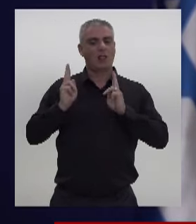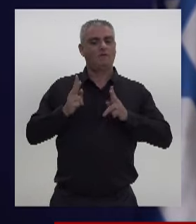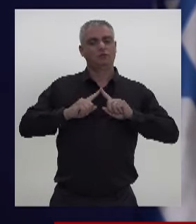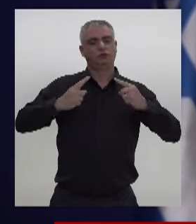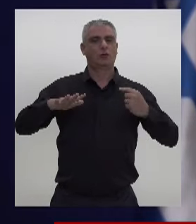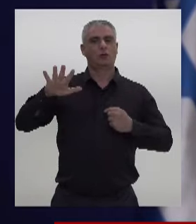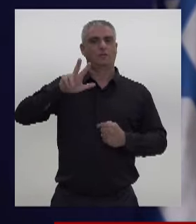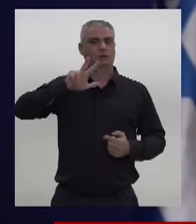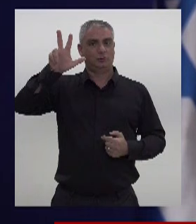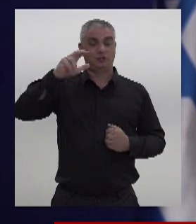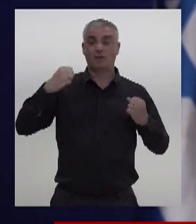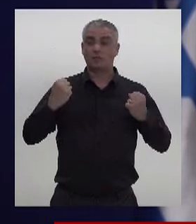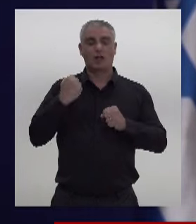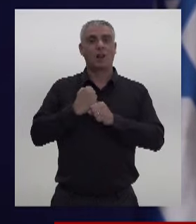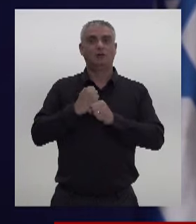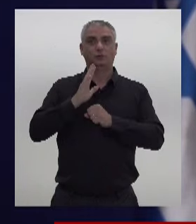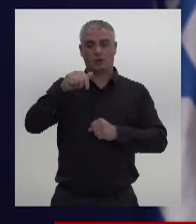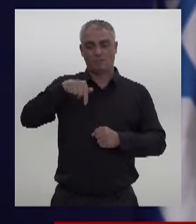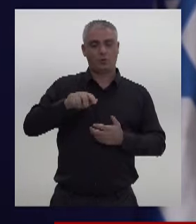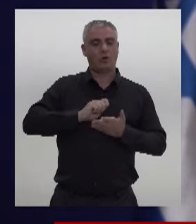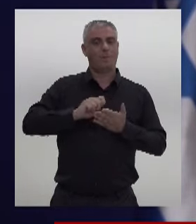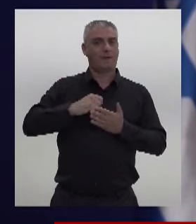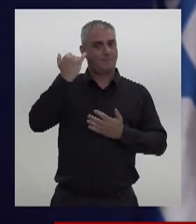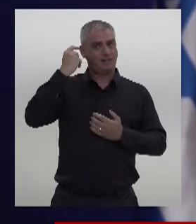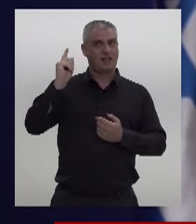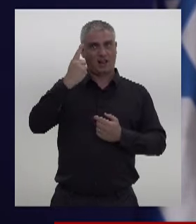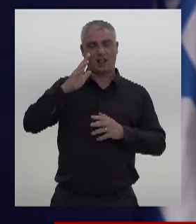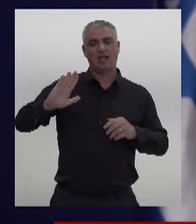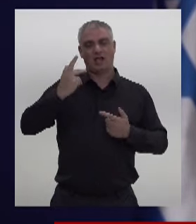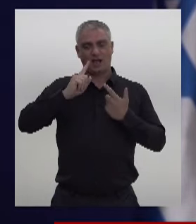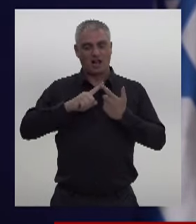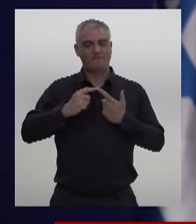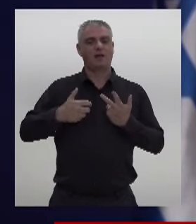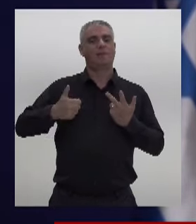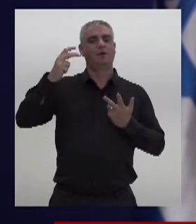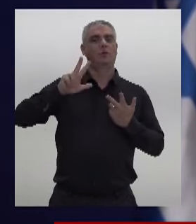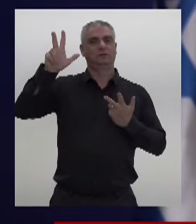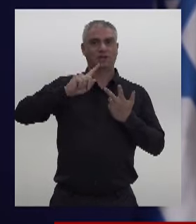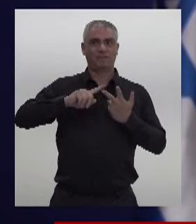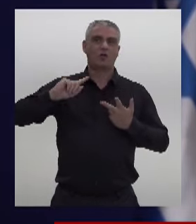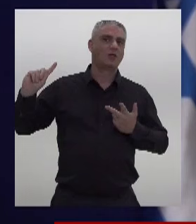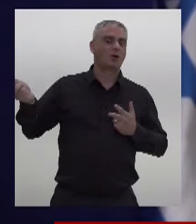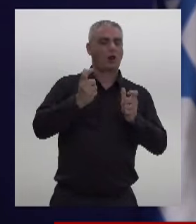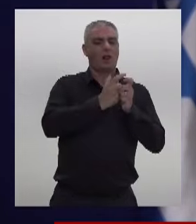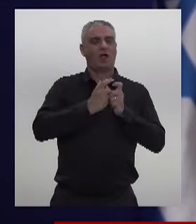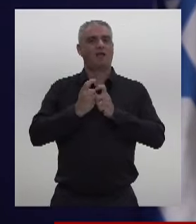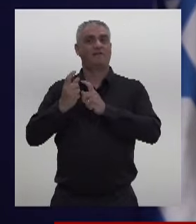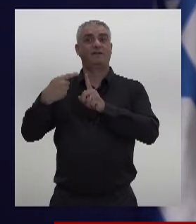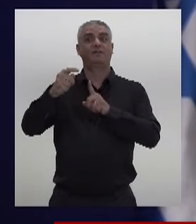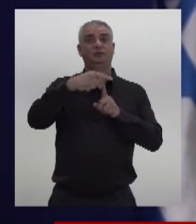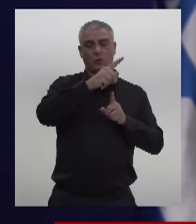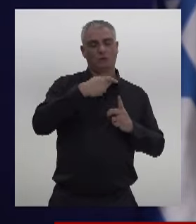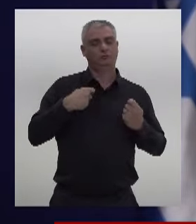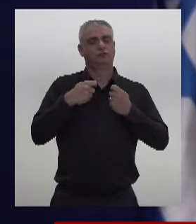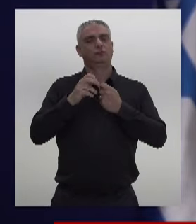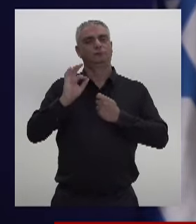בזירה הצפונית התרגיל הזה התנהל גם כאן במטה הכללי בחיל האוויר בפיקוד הצפון בכל האגפים והזרועות הנוגעים